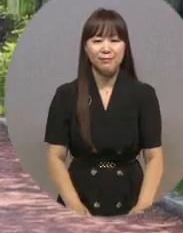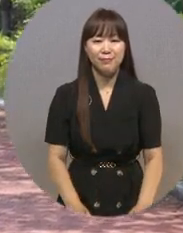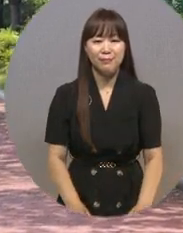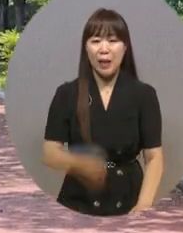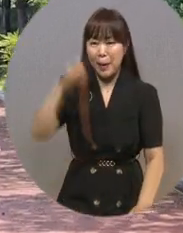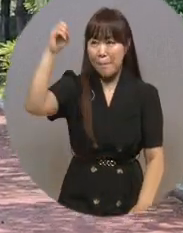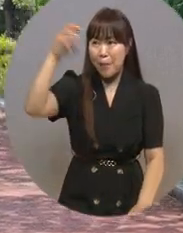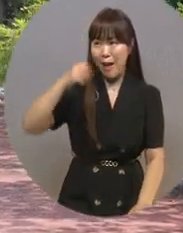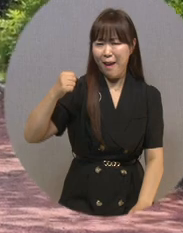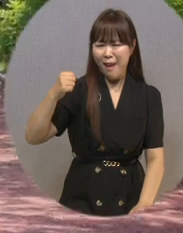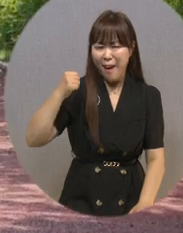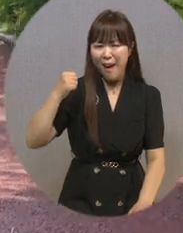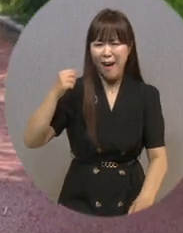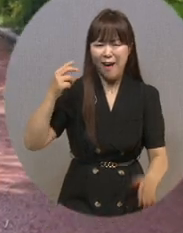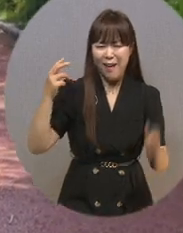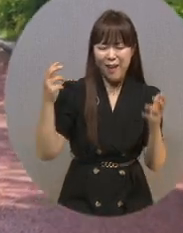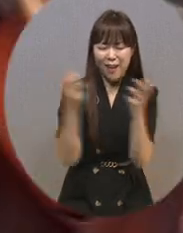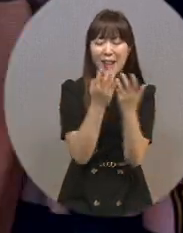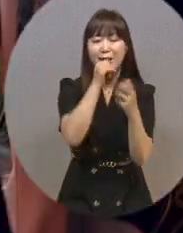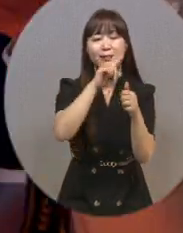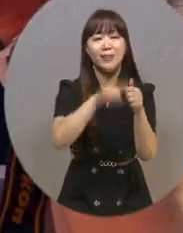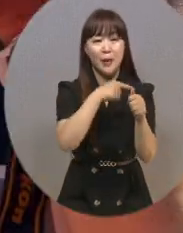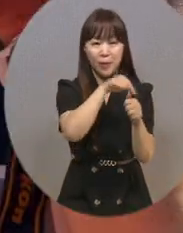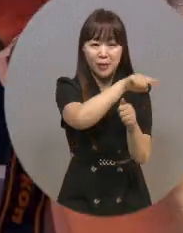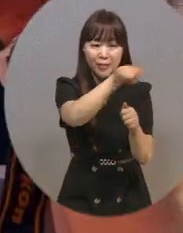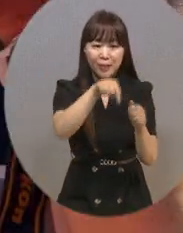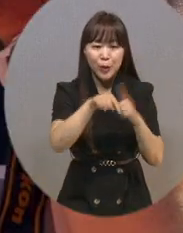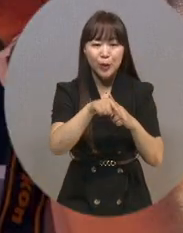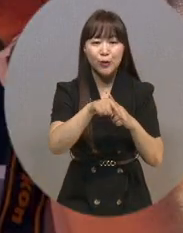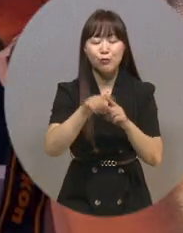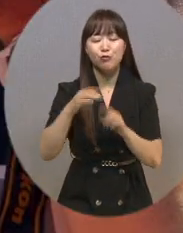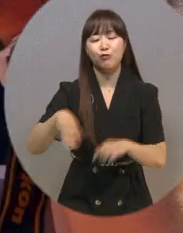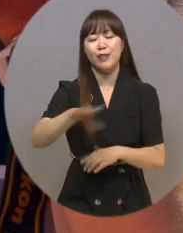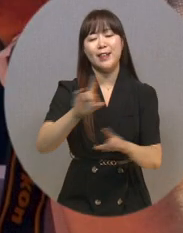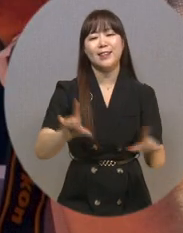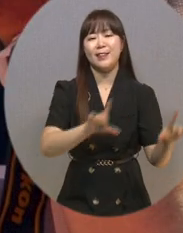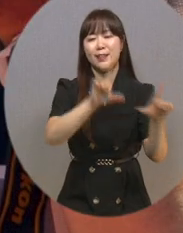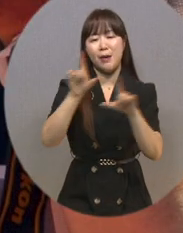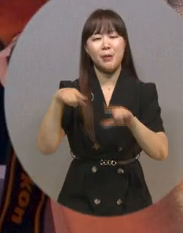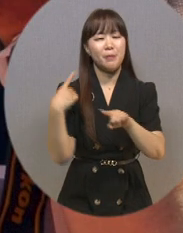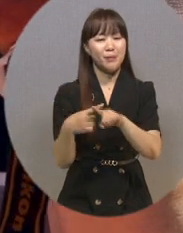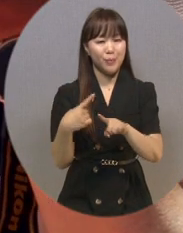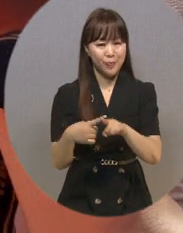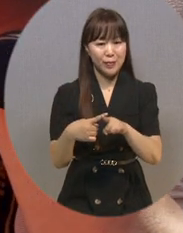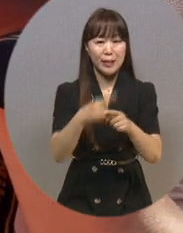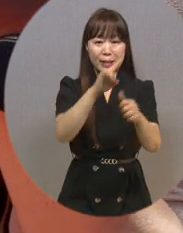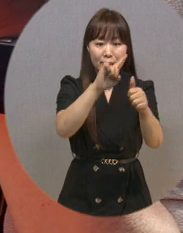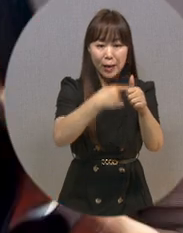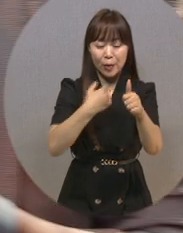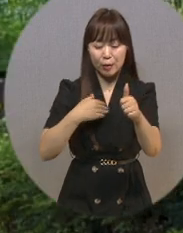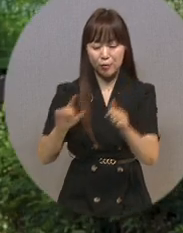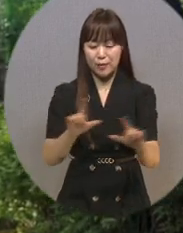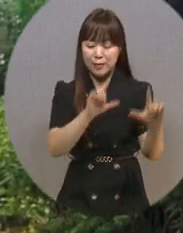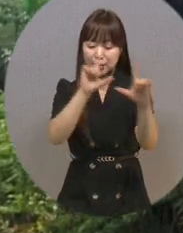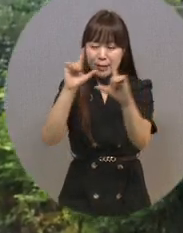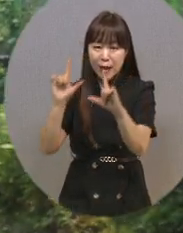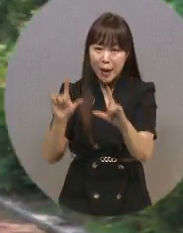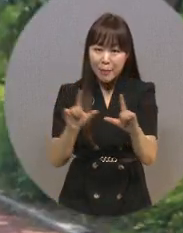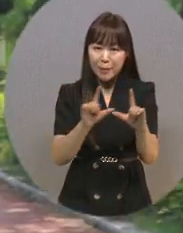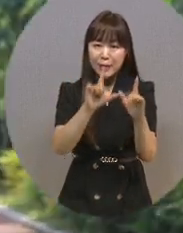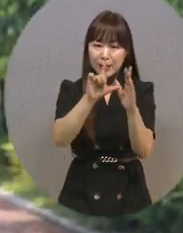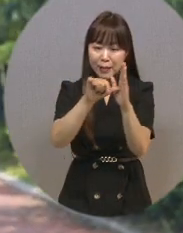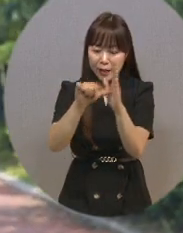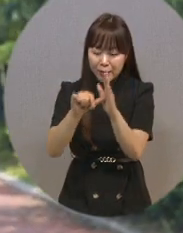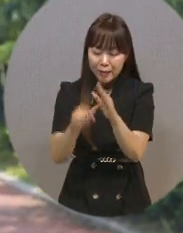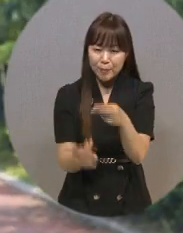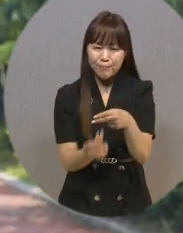빛의 에너지를 가득 머금고 있는 자연은 곧 우리의 삶이 되며 자연과 삶의 순간들이